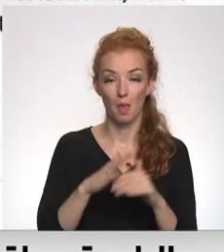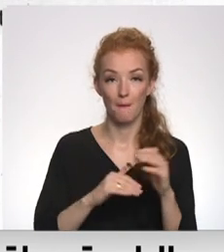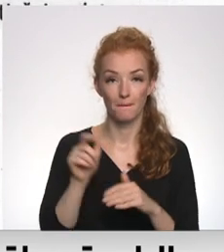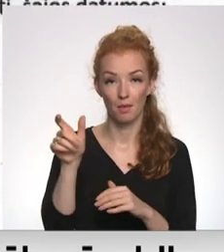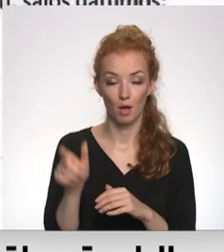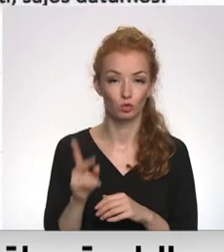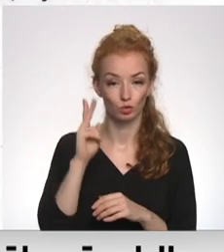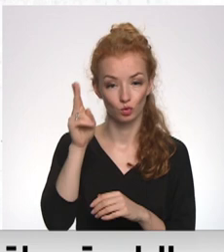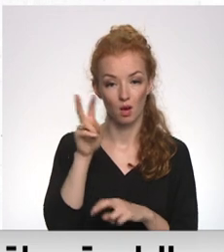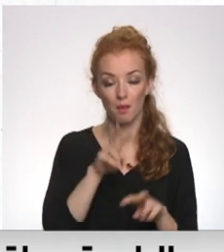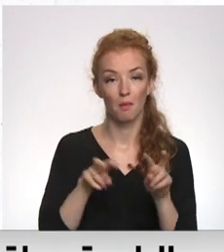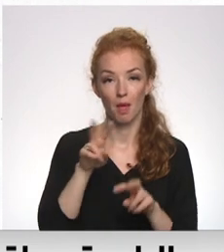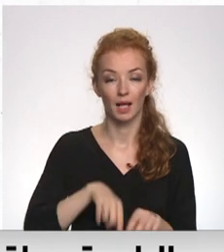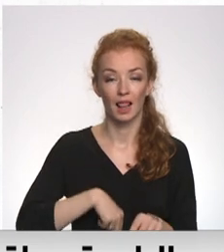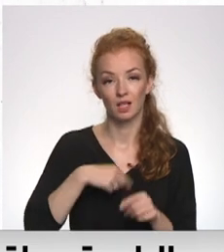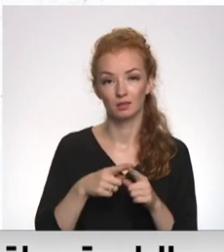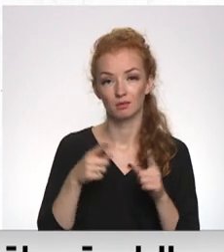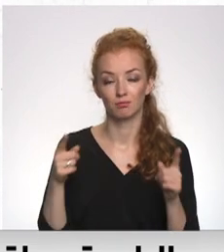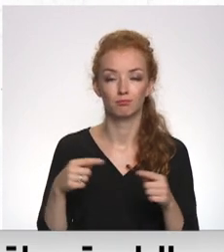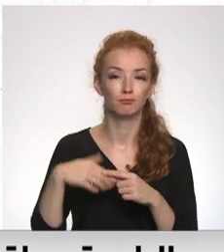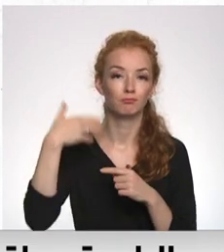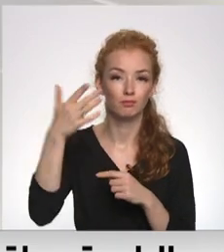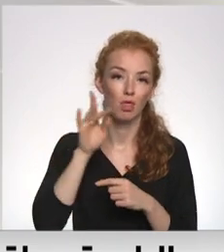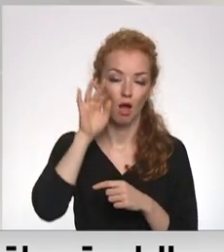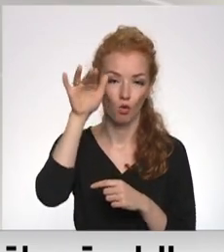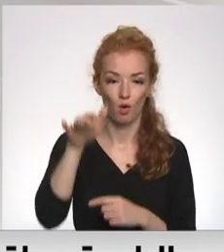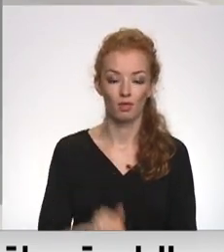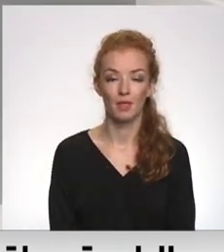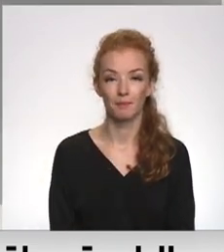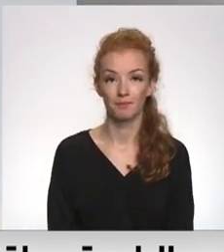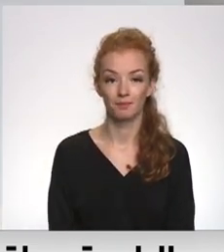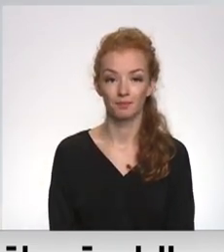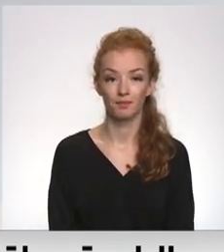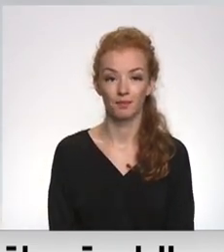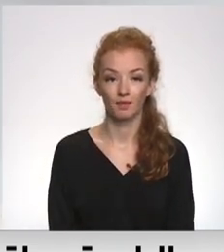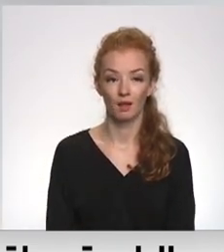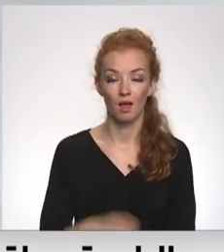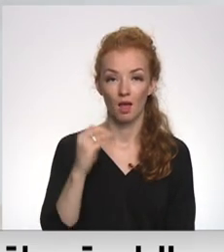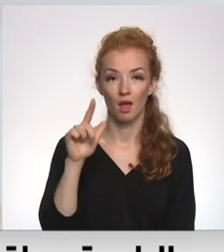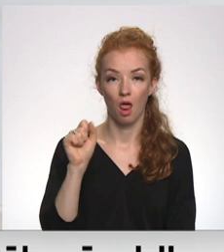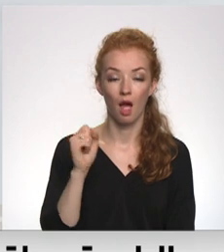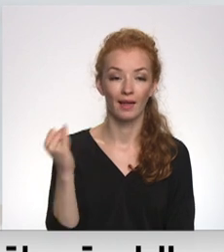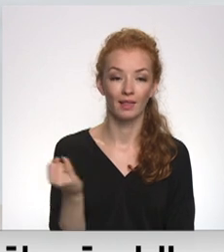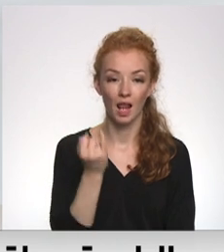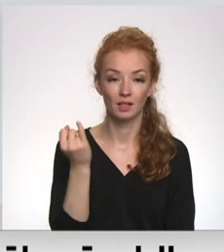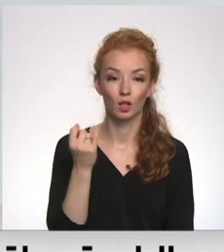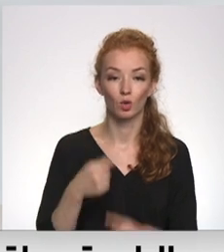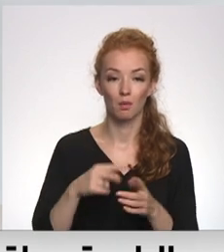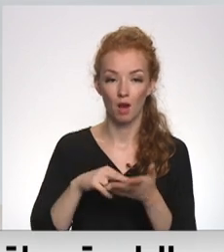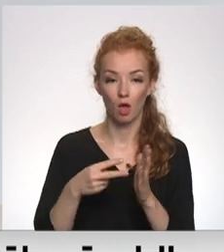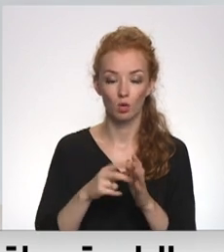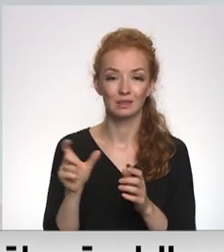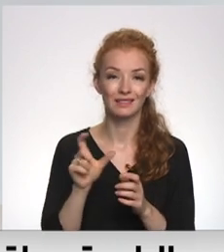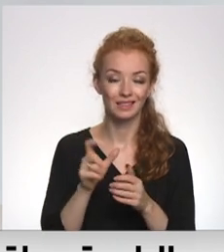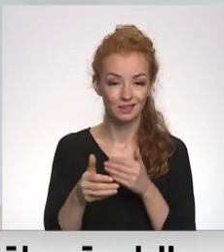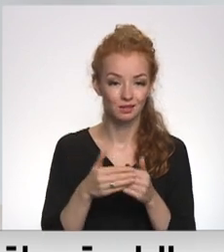amatpersonas sola meklēt ilgtspējīgu risinājumu nākotnē. ELA interesēs un plānos ir pēc iespējas drīz